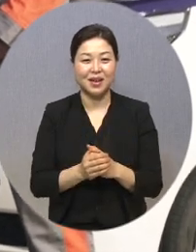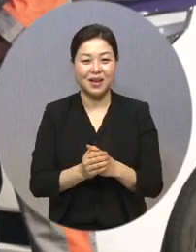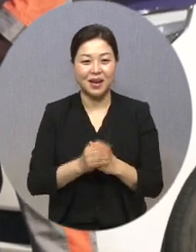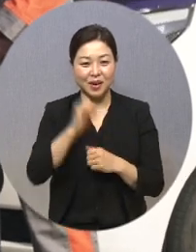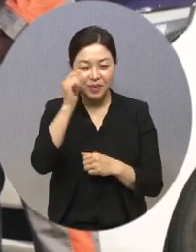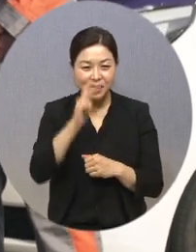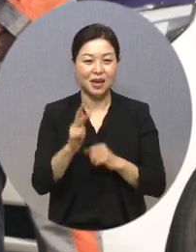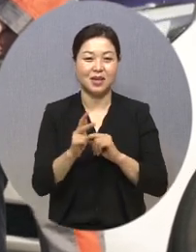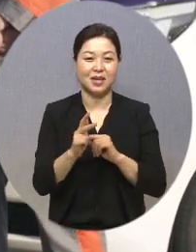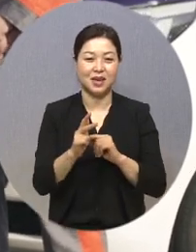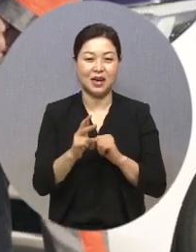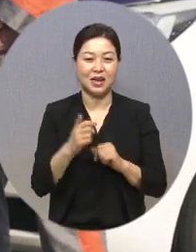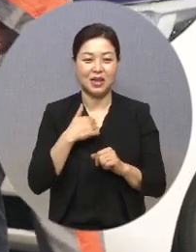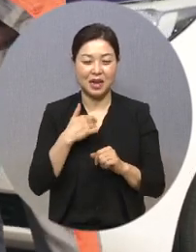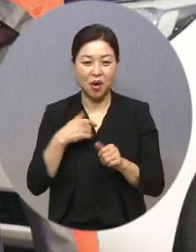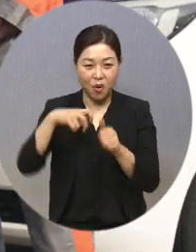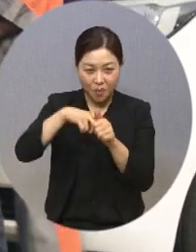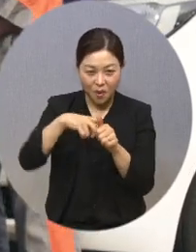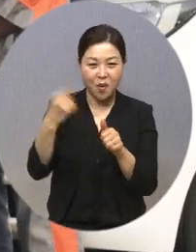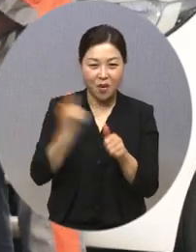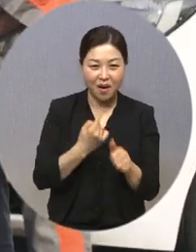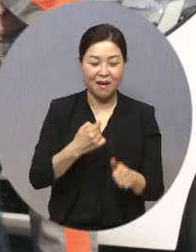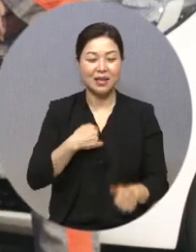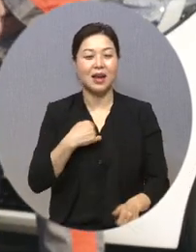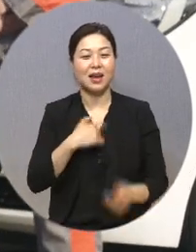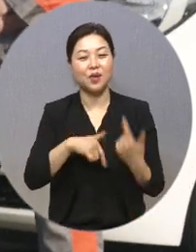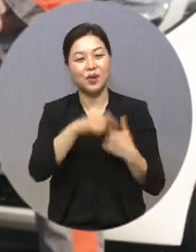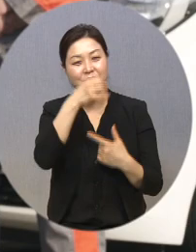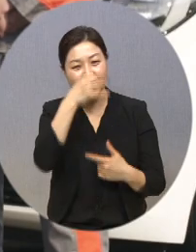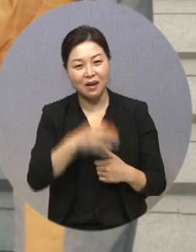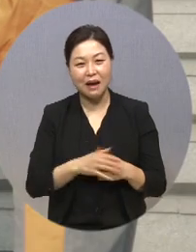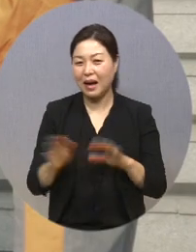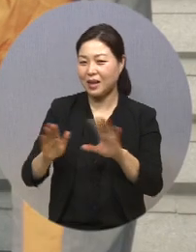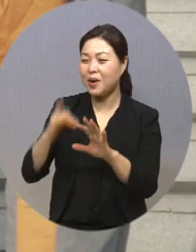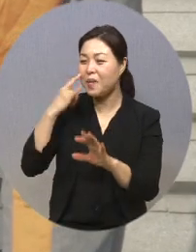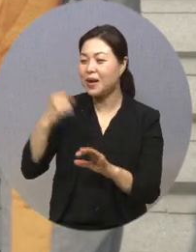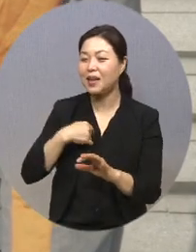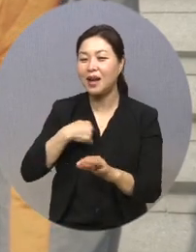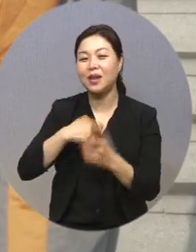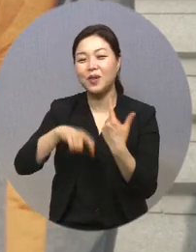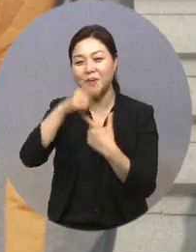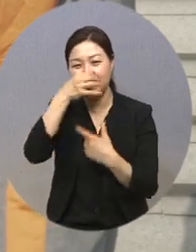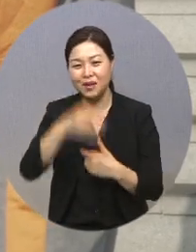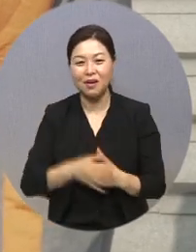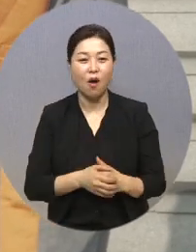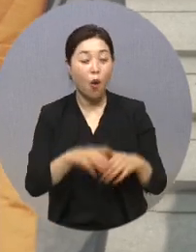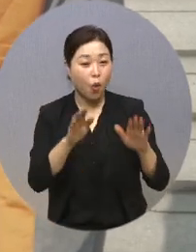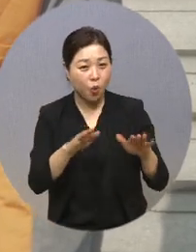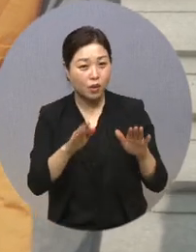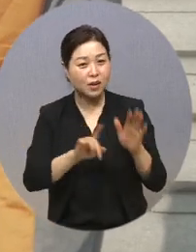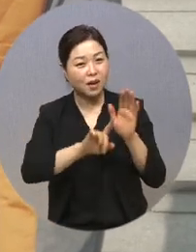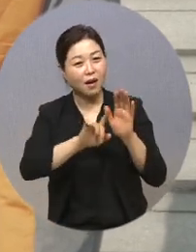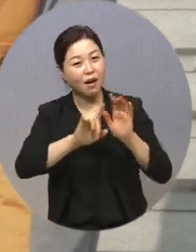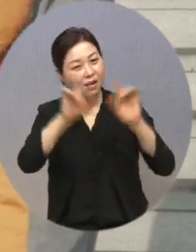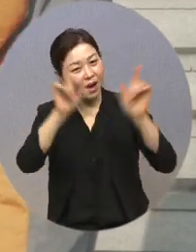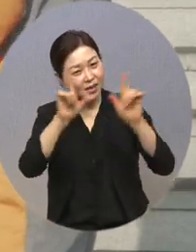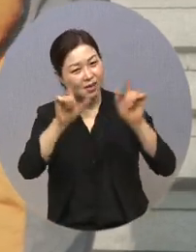네. 내가 그러니까. 더 힘들다. 우리가 더 힘들어요. 오늘 날씨도 너무 좋네요. 아, 소개를 하시라니.